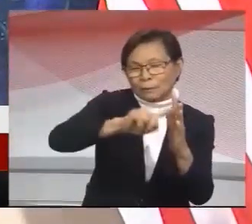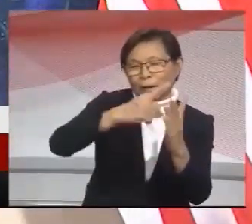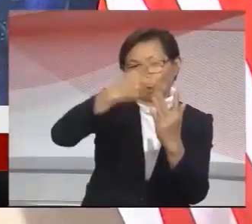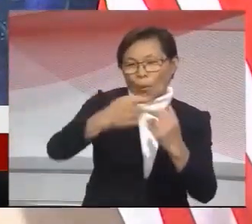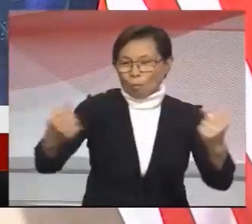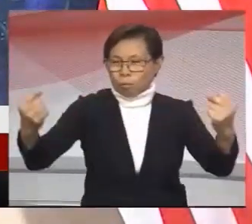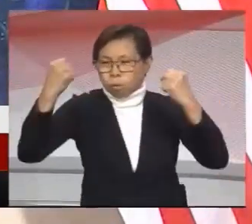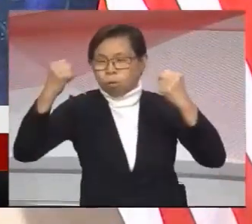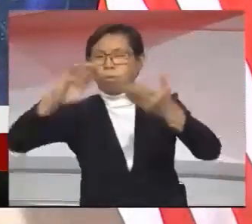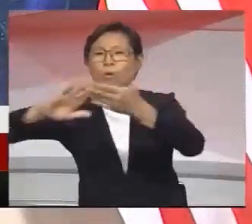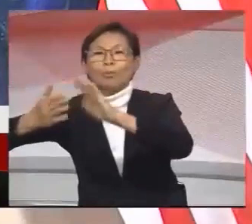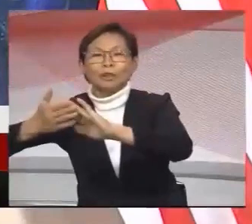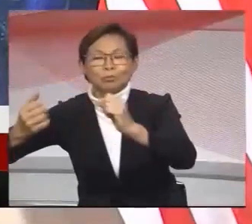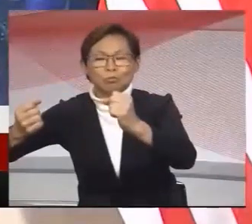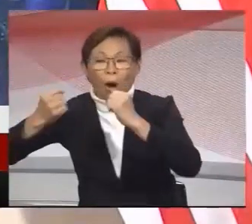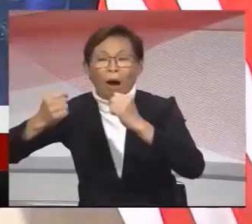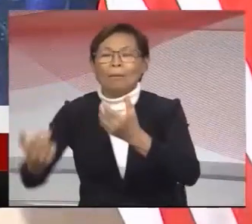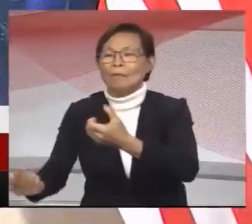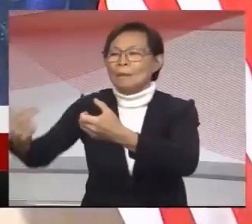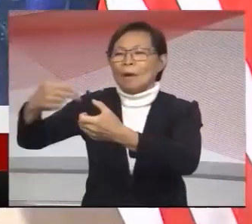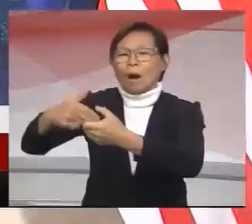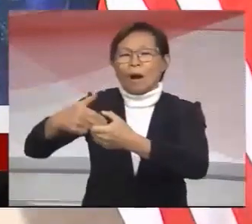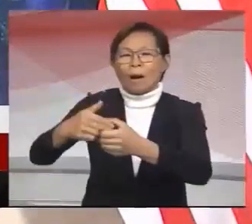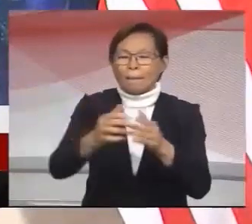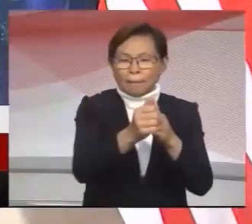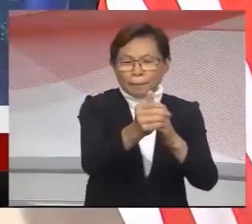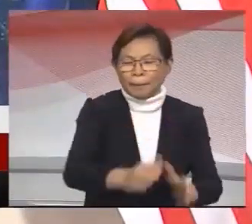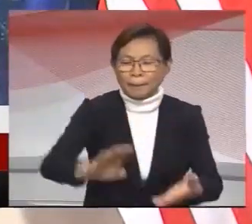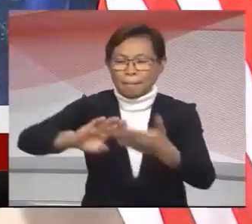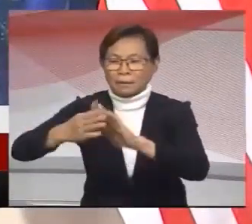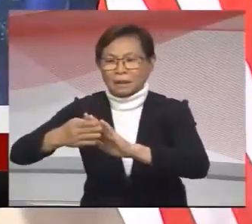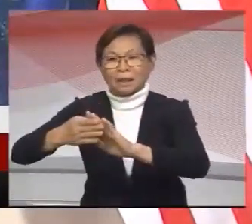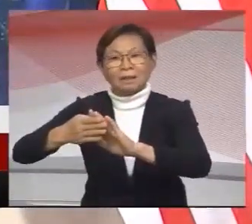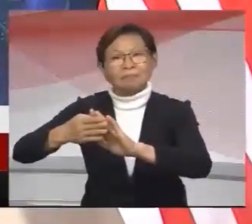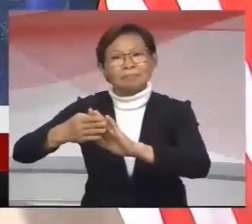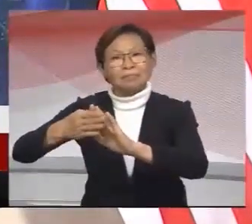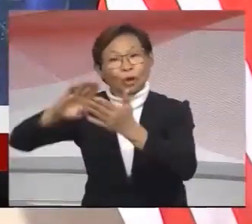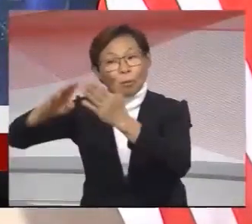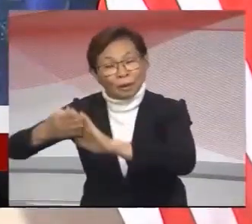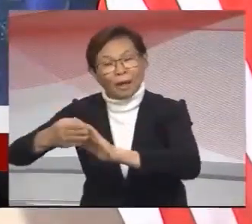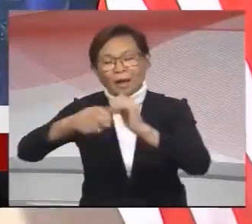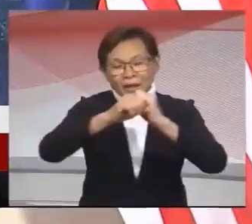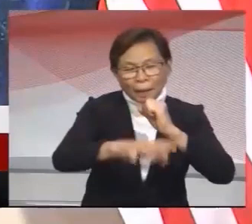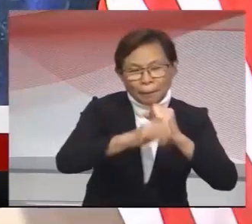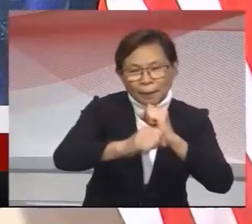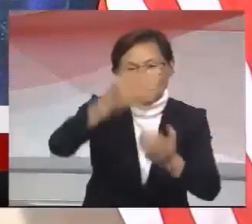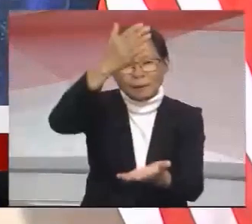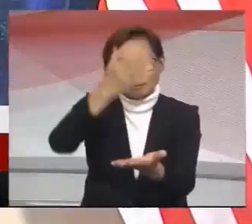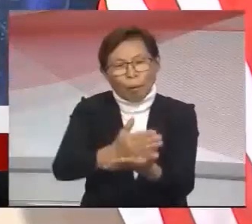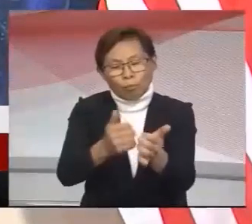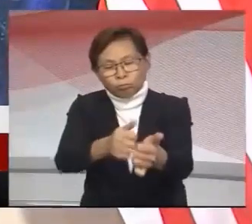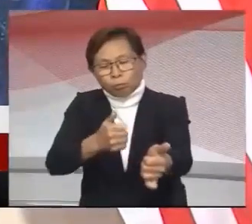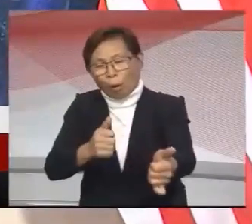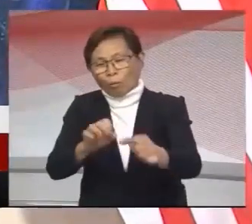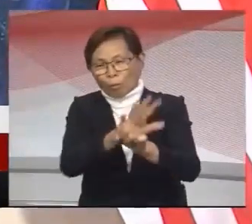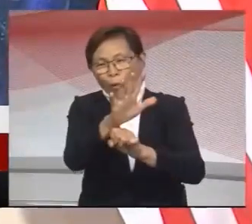pemerkosaan community ya kami bahkan pemimpin masyarakat setempat dalam Camp pencegahan komik 19